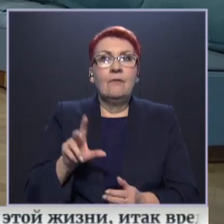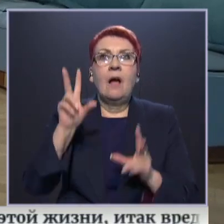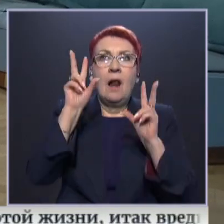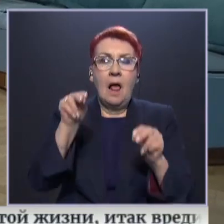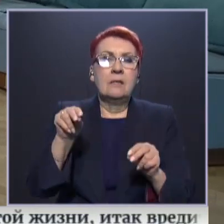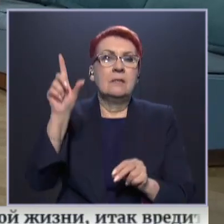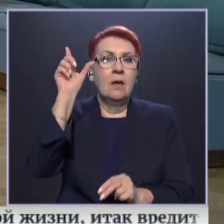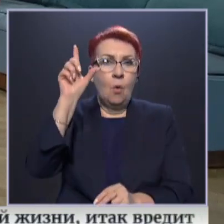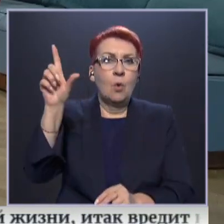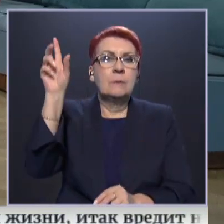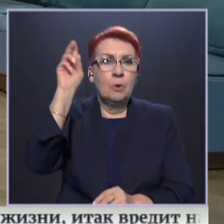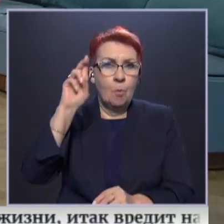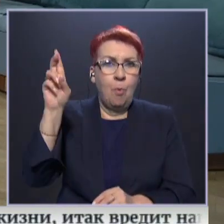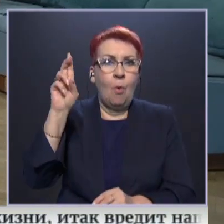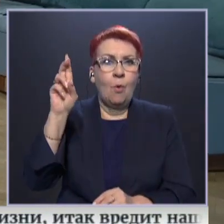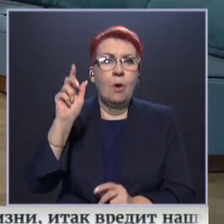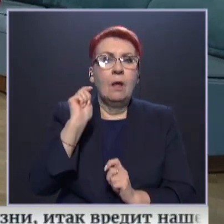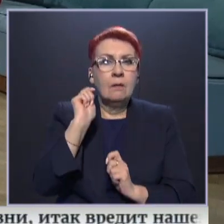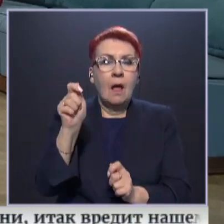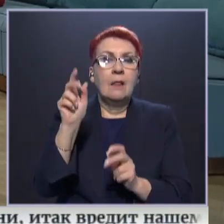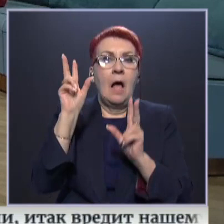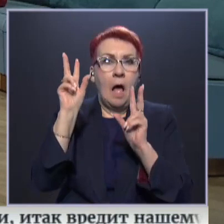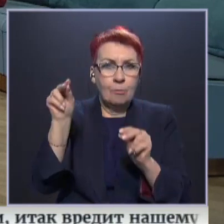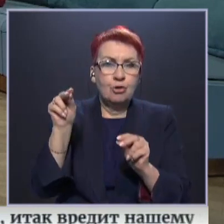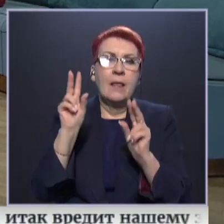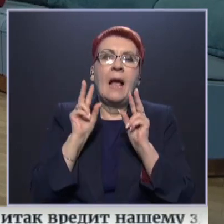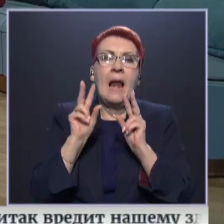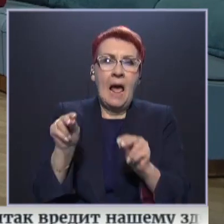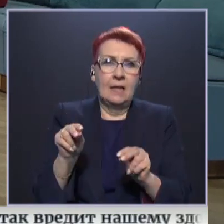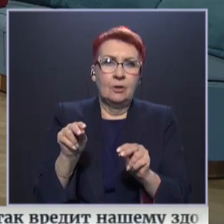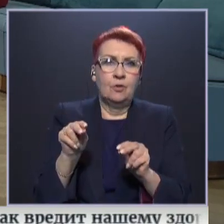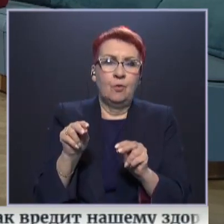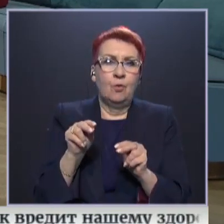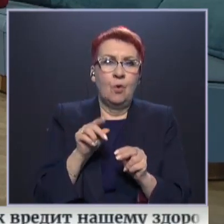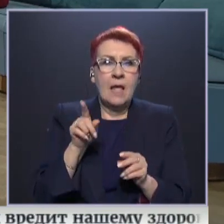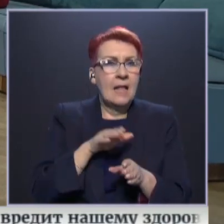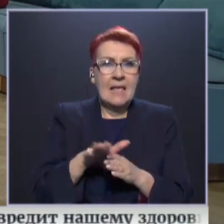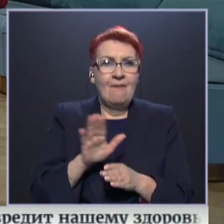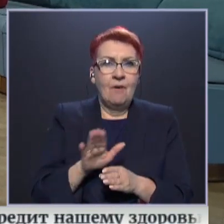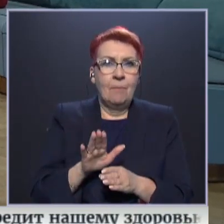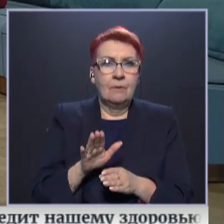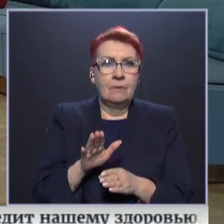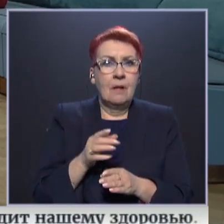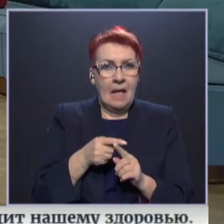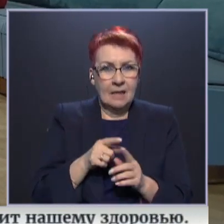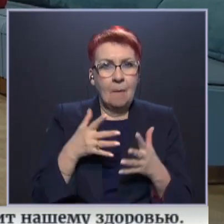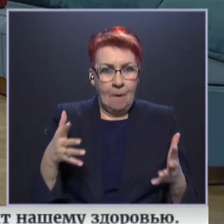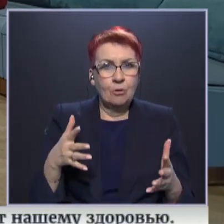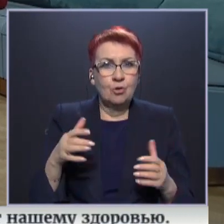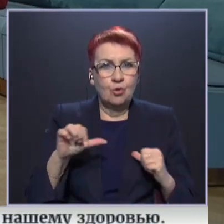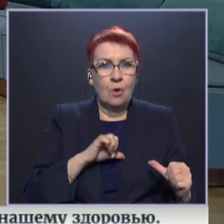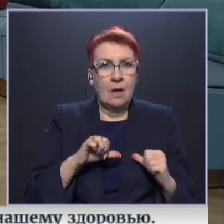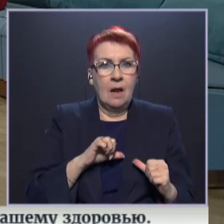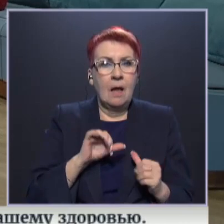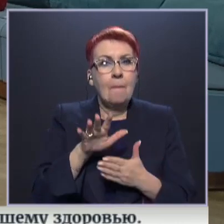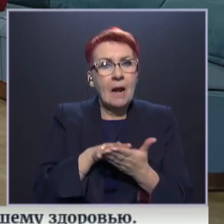Богу, дал обещание, клятву и не сдержал его? Большой ли это грех и